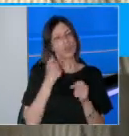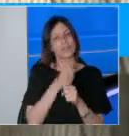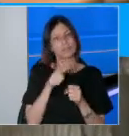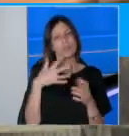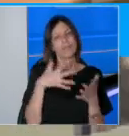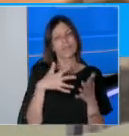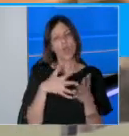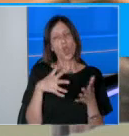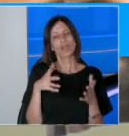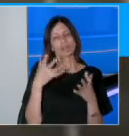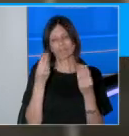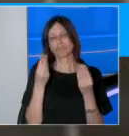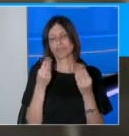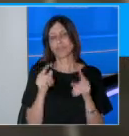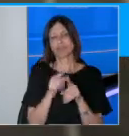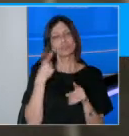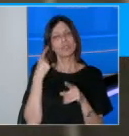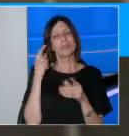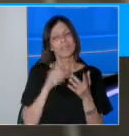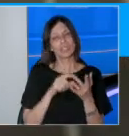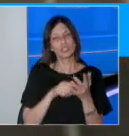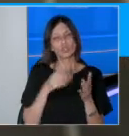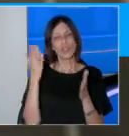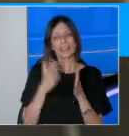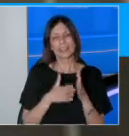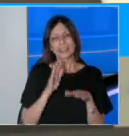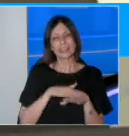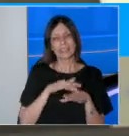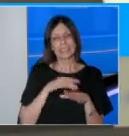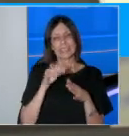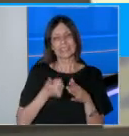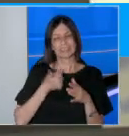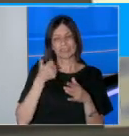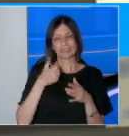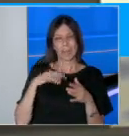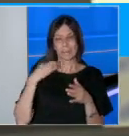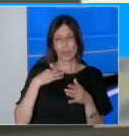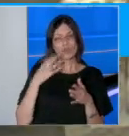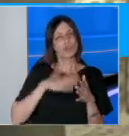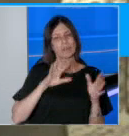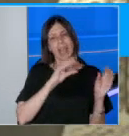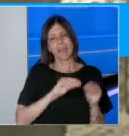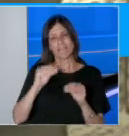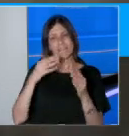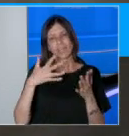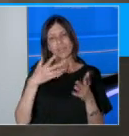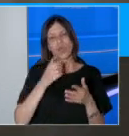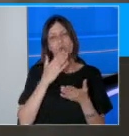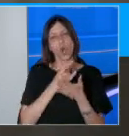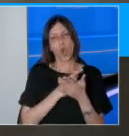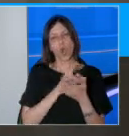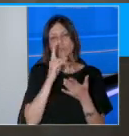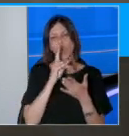כמו שאנחנו לא שומעים על דרישות של תיק משרד הבריאות, ושאנחנו שומעים על כך שהם רוצים להעביר חוק על עניין אי-העברת תקציב שלא